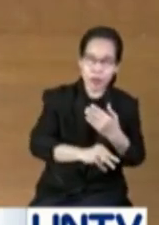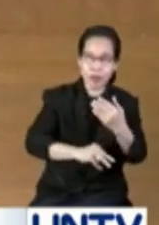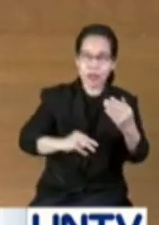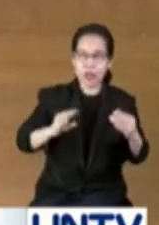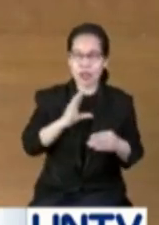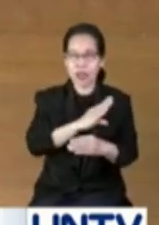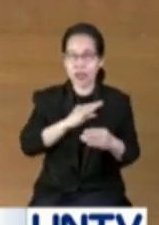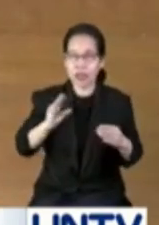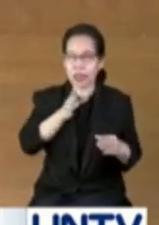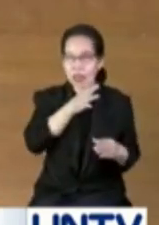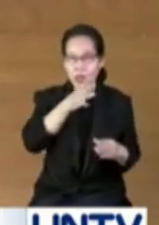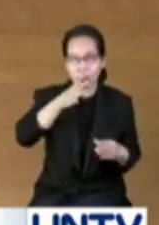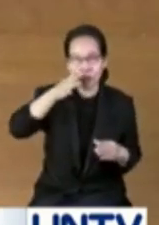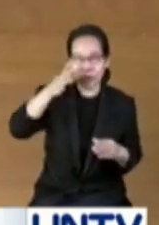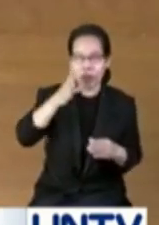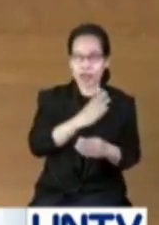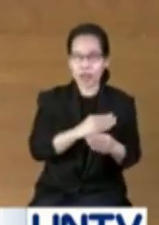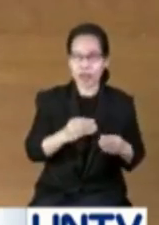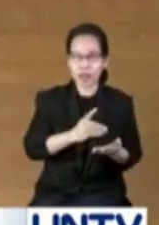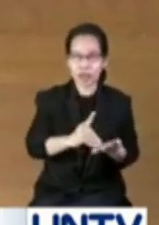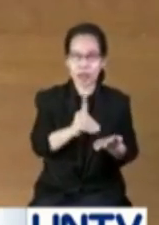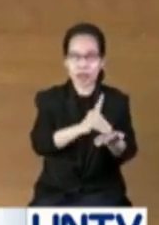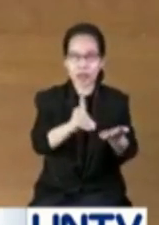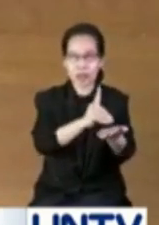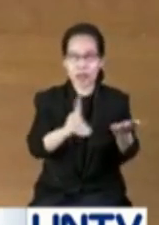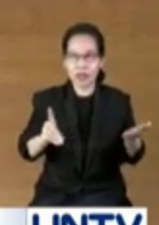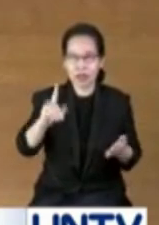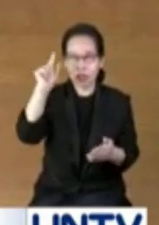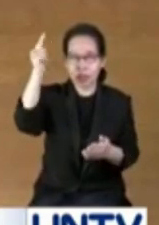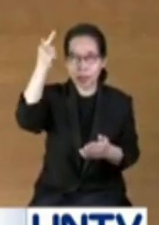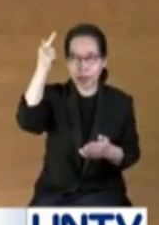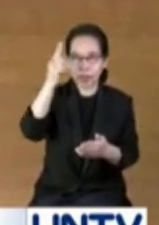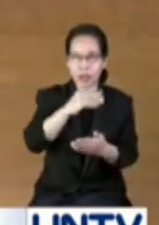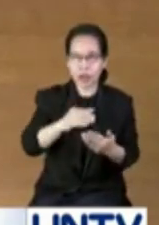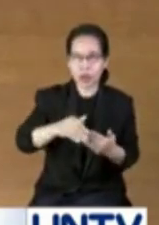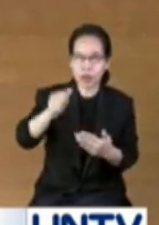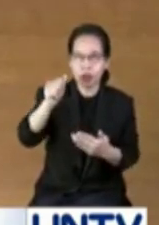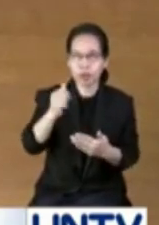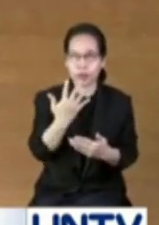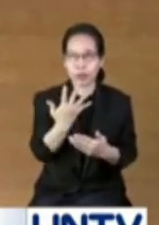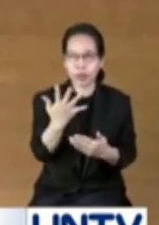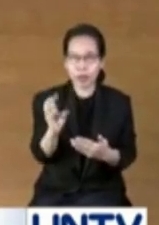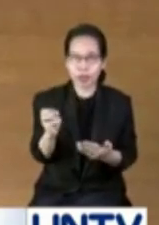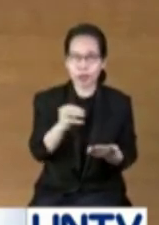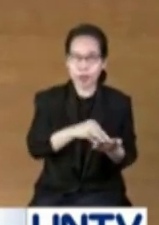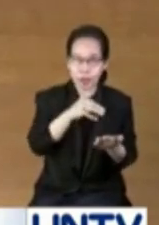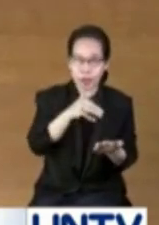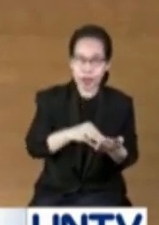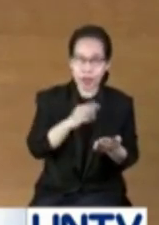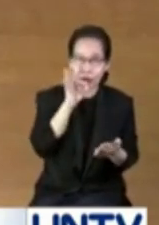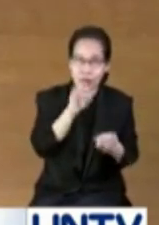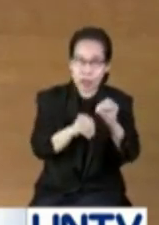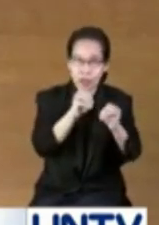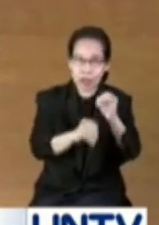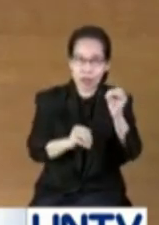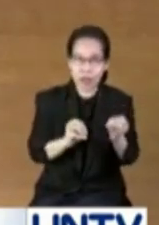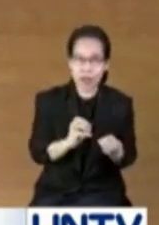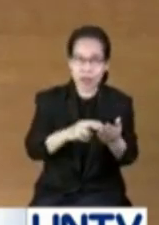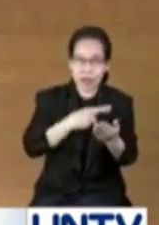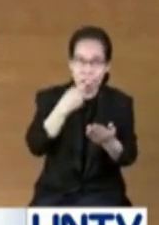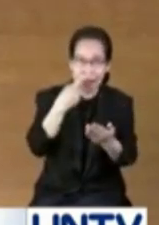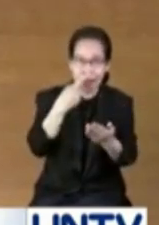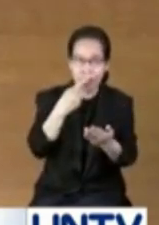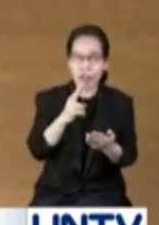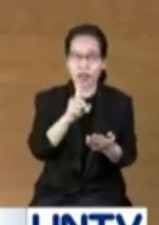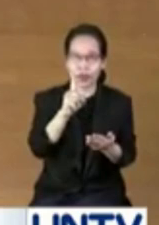agrikultura, namigay ang pamahalaan ng mahigit na 50,000,000 binhi ng palay, mahigit 1,000,000